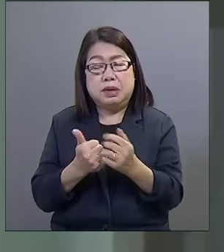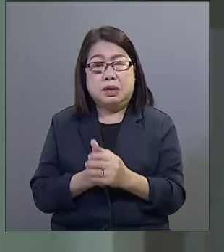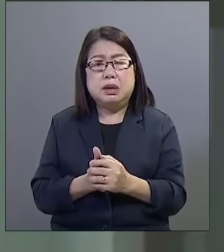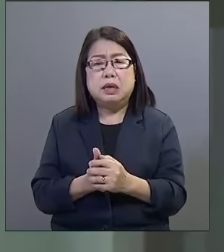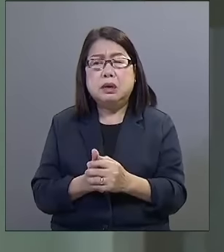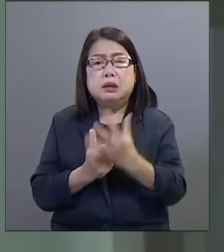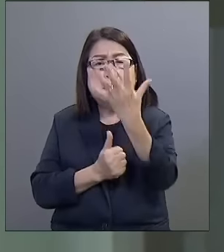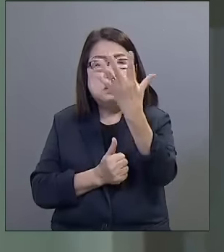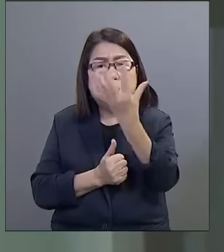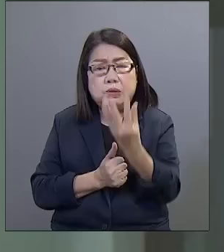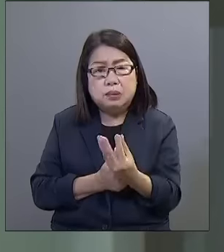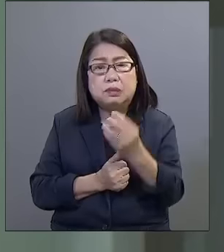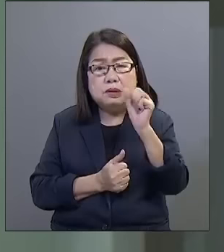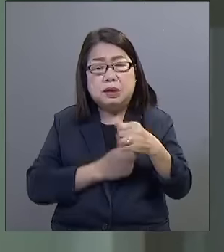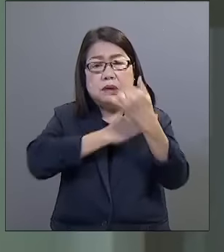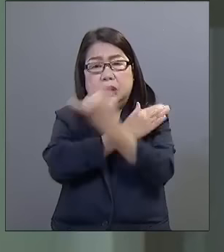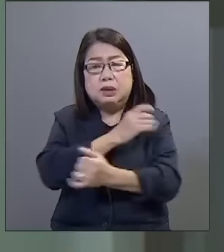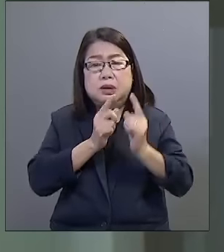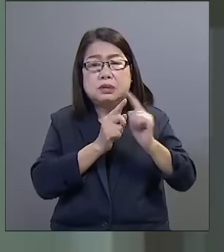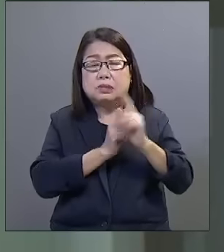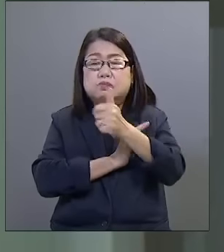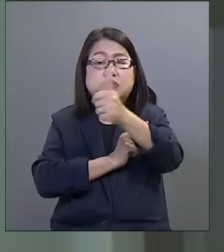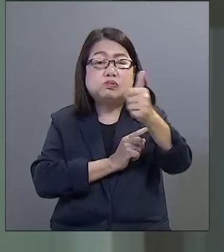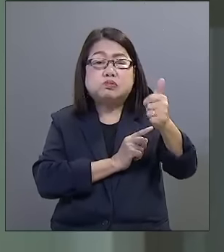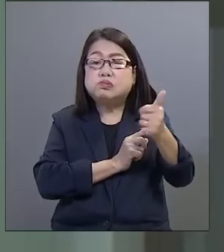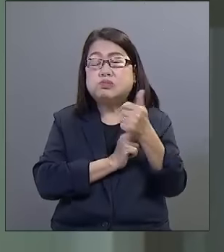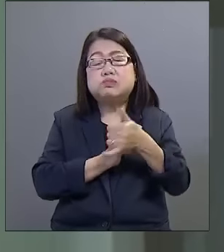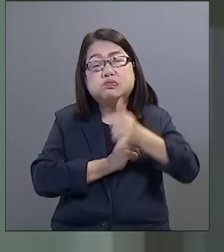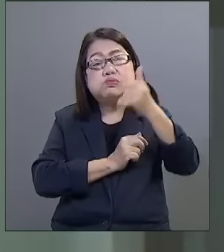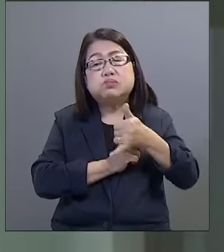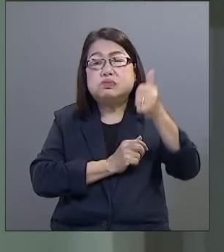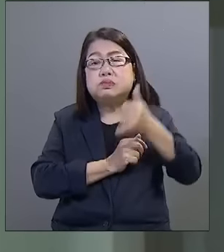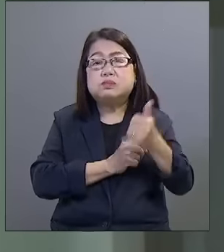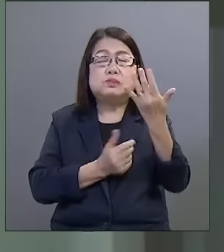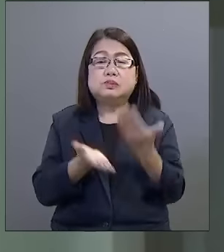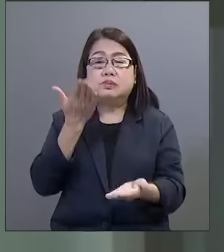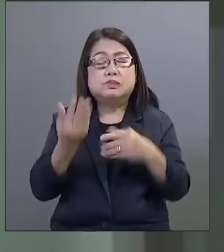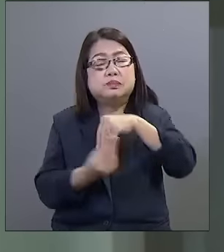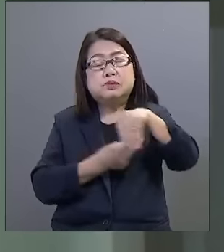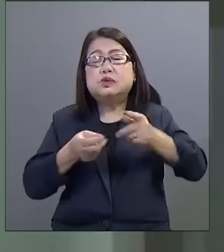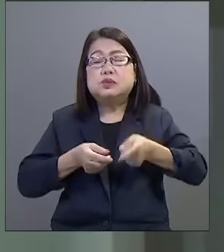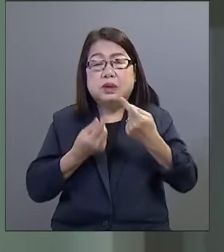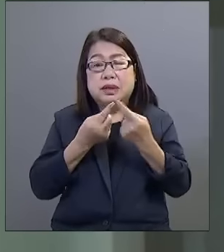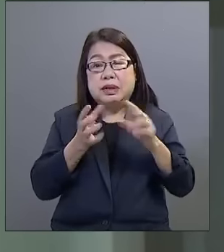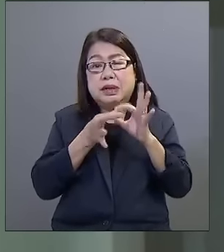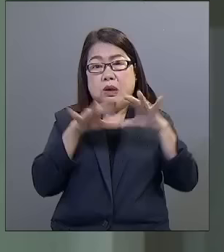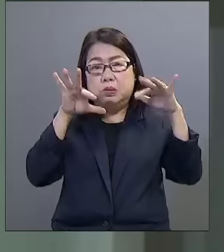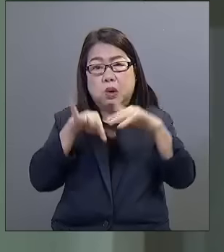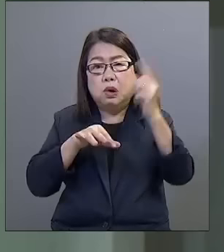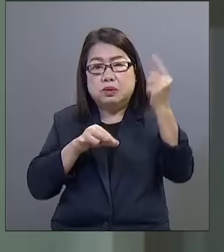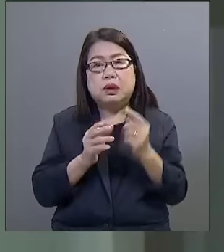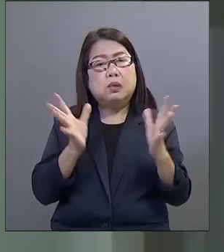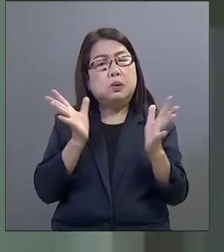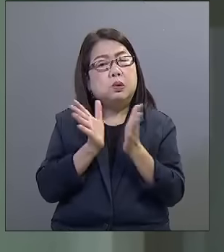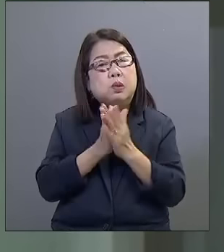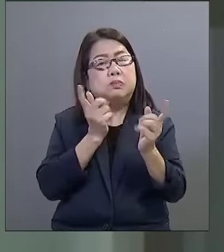าบางขึ้นนะคะทั่วโลกเองก็เริ่มกลับมาใช้ชีวิตกันตามปกติโดยเฉพาะในเรื่องของการท่องเที่ยวนะหรือว่าการเข้าสังคมโอ้โหตอนนี้หล